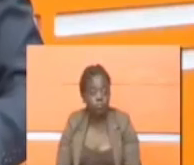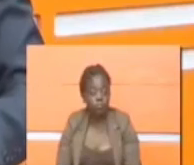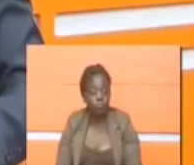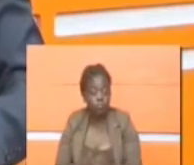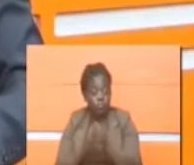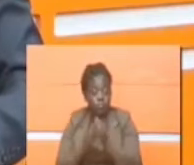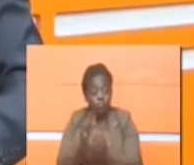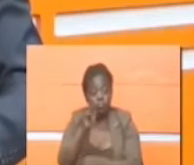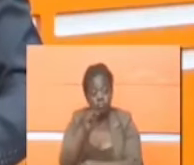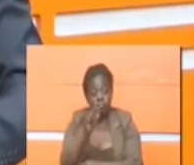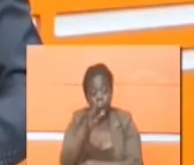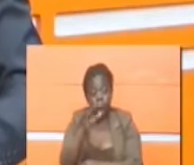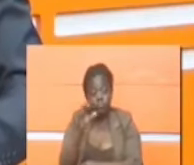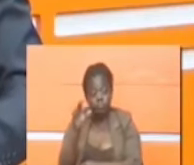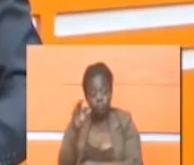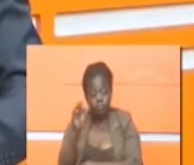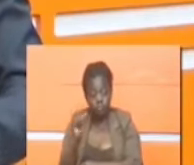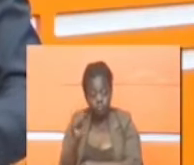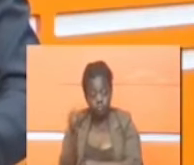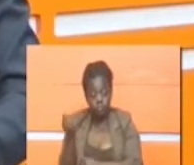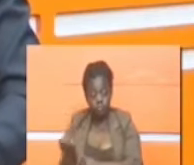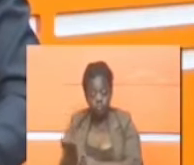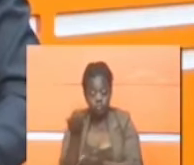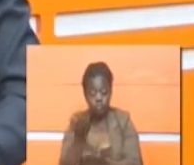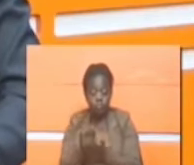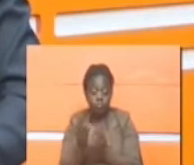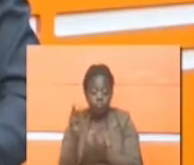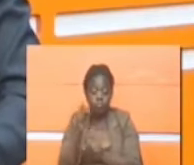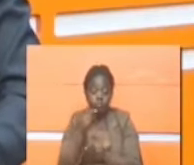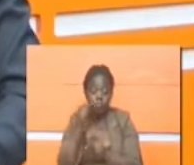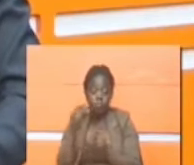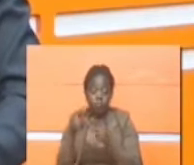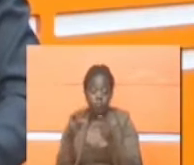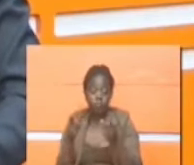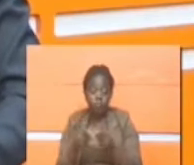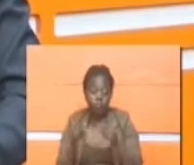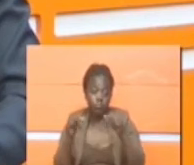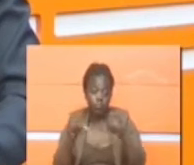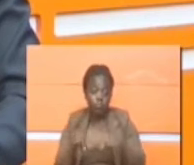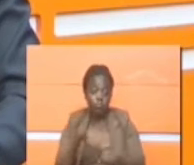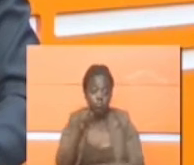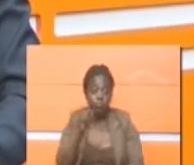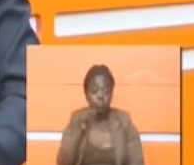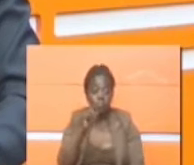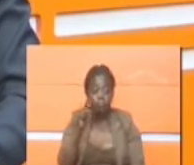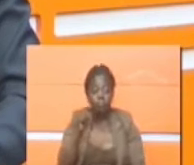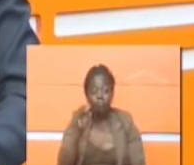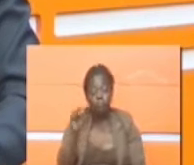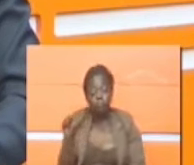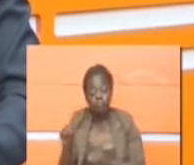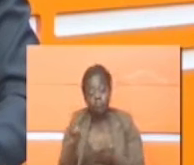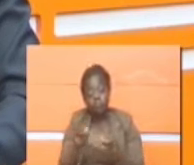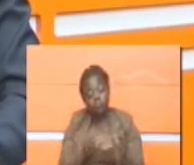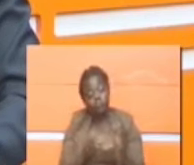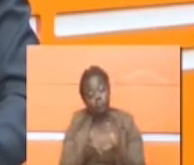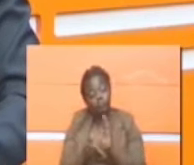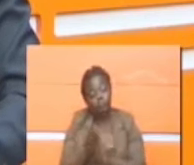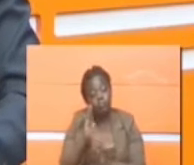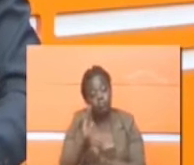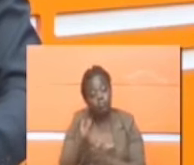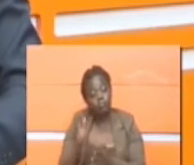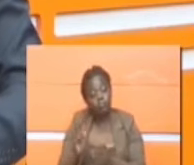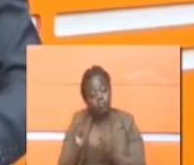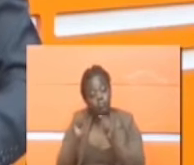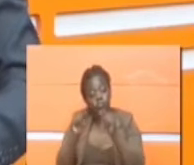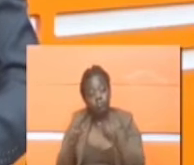Atakulira KCCA Dorothy Kisaka ono asabye abantu abakyali mu bifo ebyobulaba ekiteezi okubyamuka obunnambiro nti